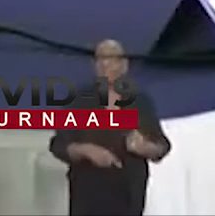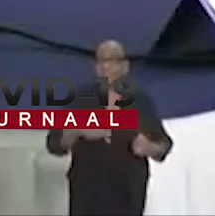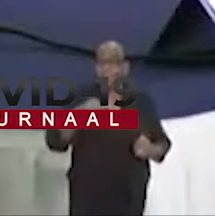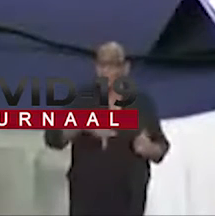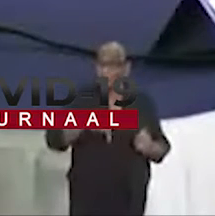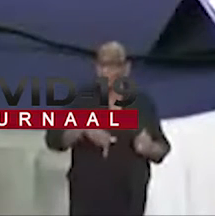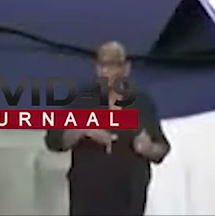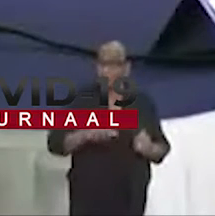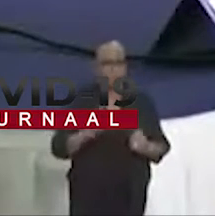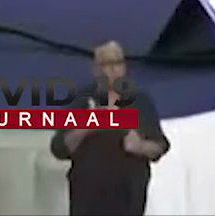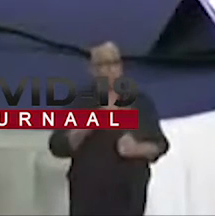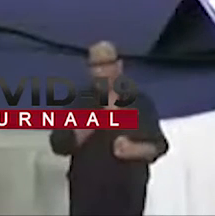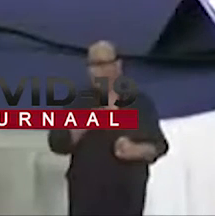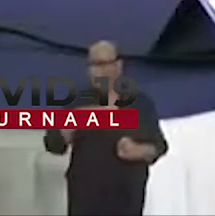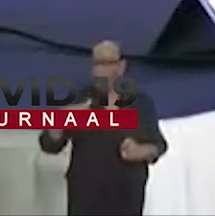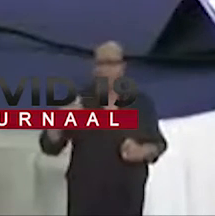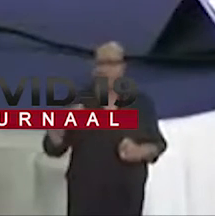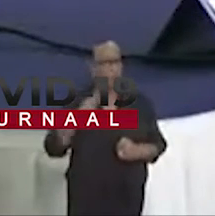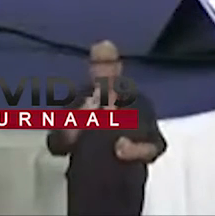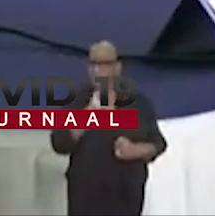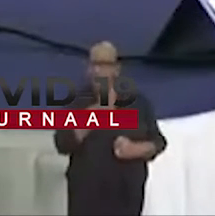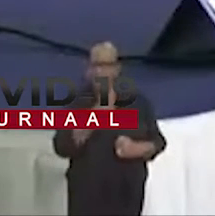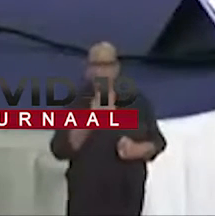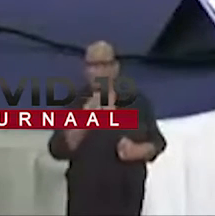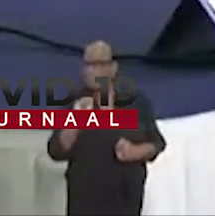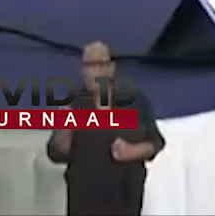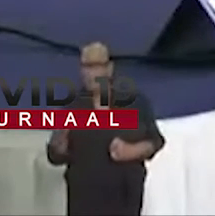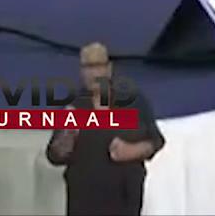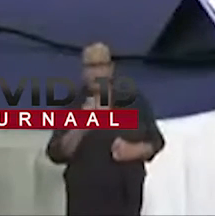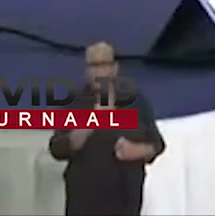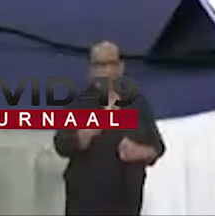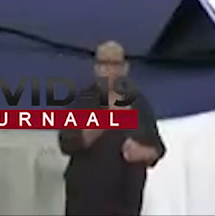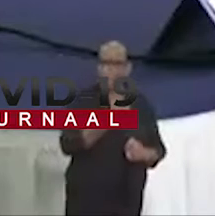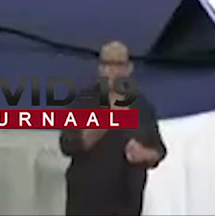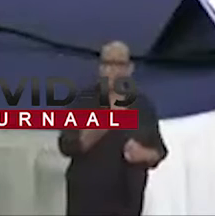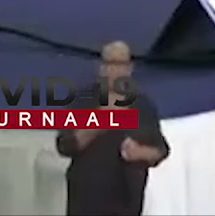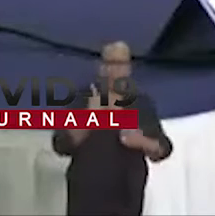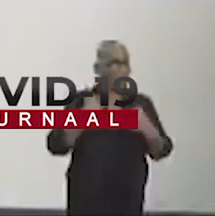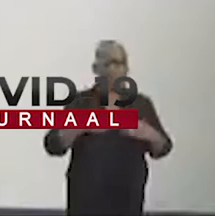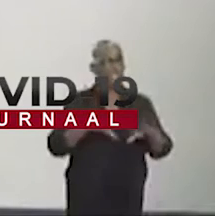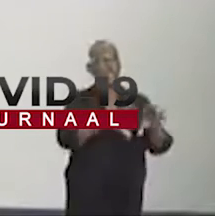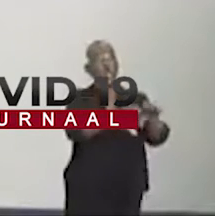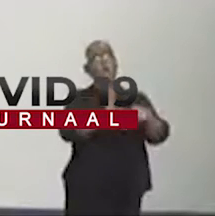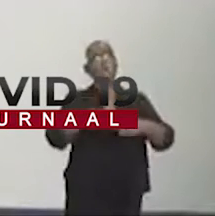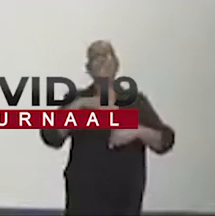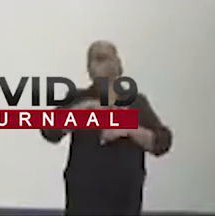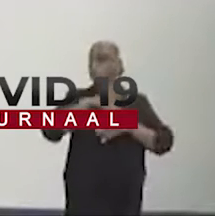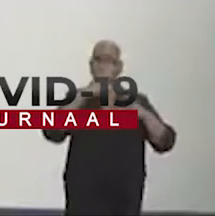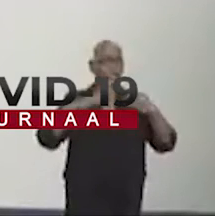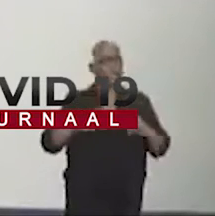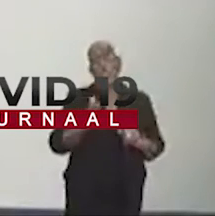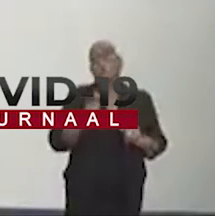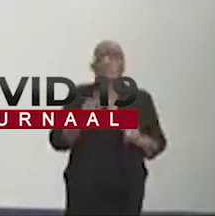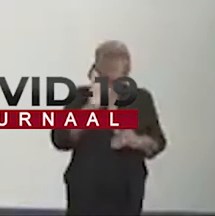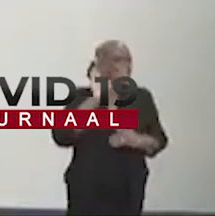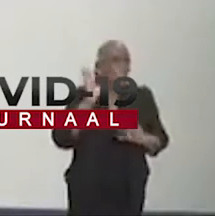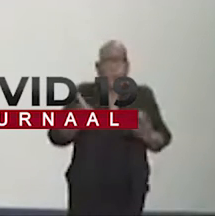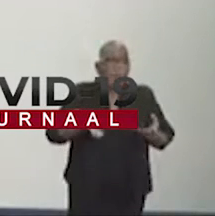wij geen melding dat de mensen opgenomen moeten worden, dat ze zo ernstig zijn.